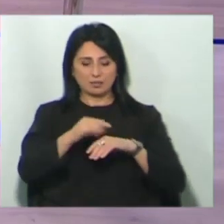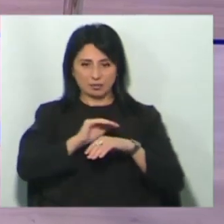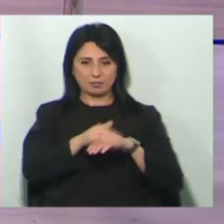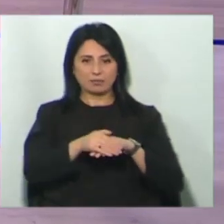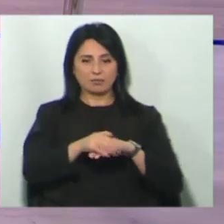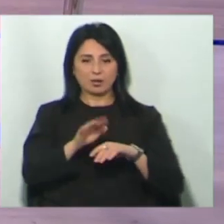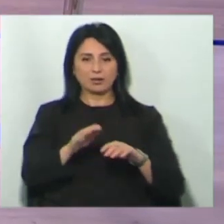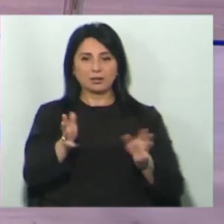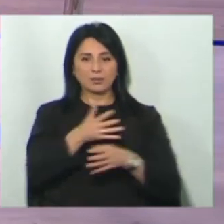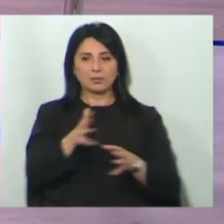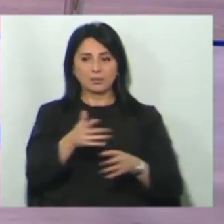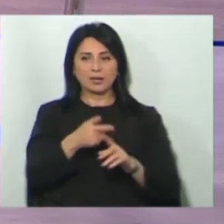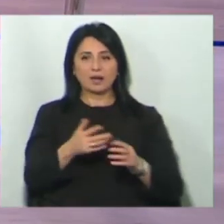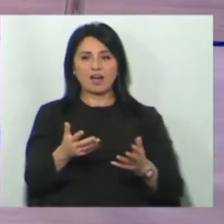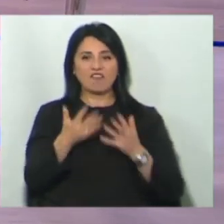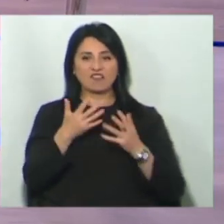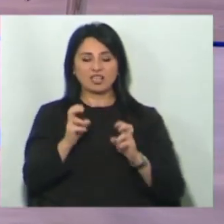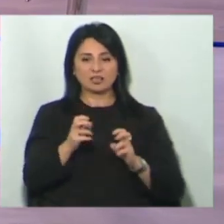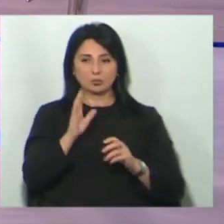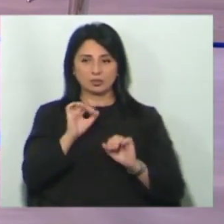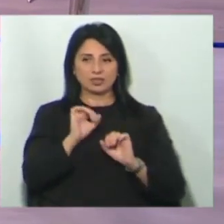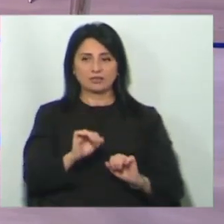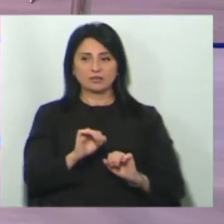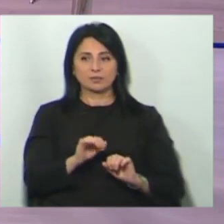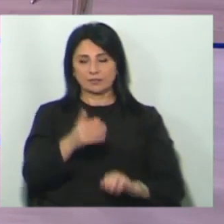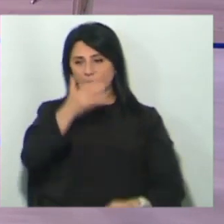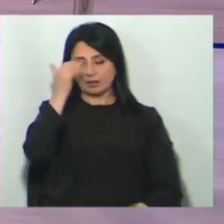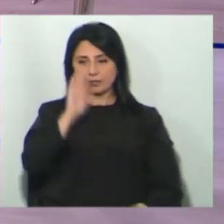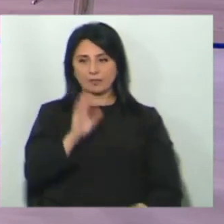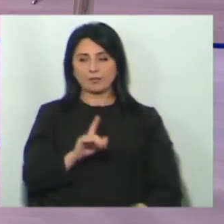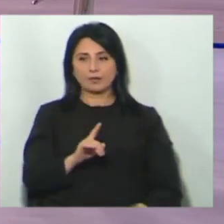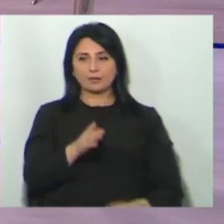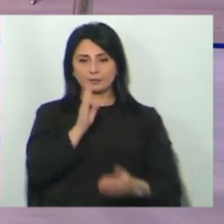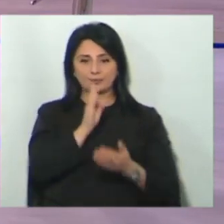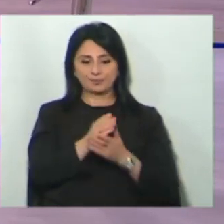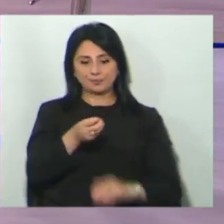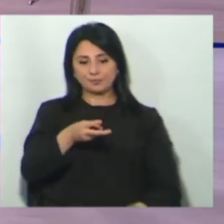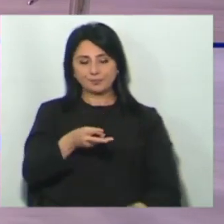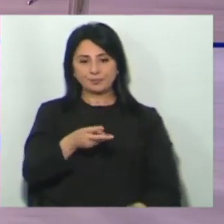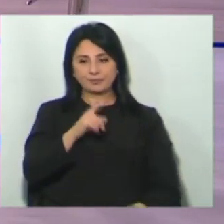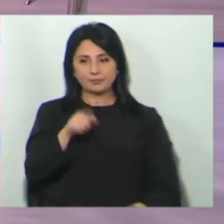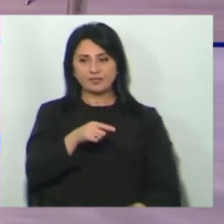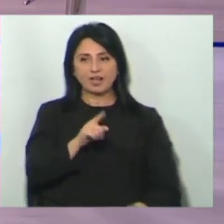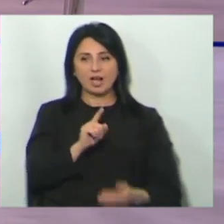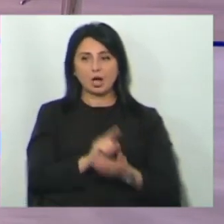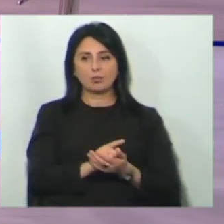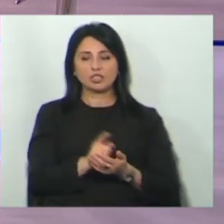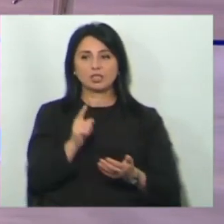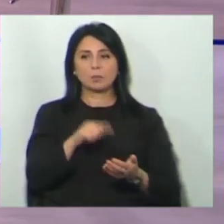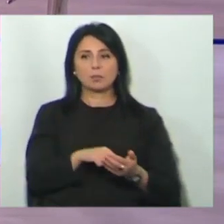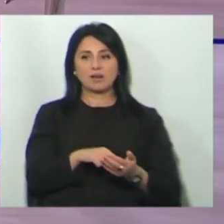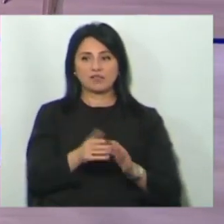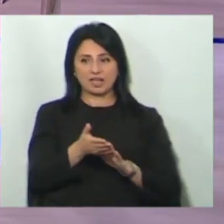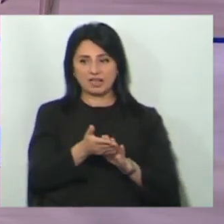მხრივ მაქსიმალურად იცავს იმ ეფექტებისაგან, რომელზედაც საუბრობდით. არ დაგავიწყდეთ, რომ პირდაპირ მზისხივების ქვეშ აუცილებლად მოხვდება